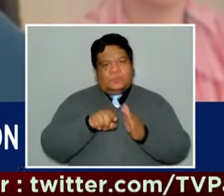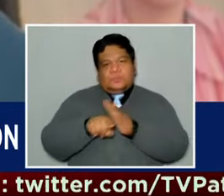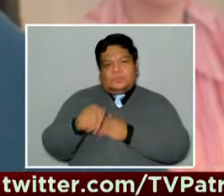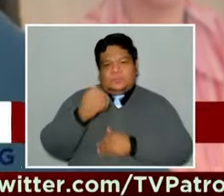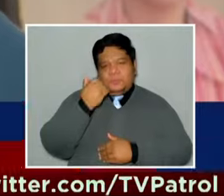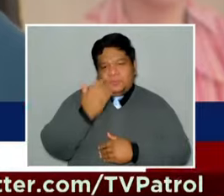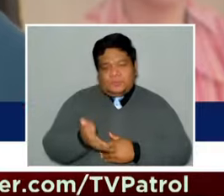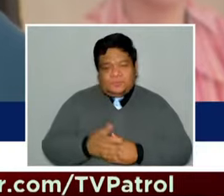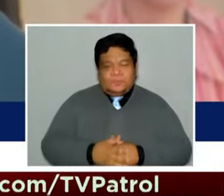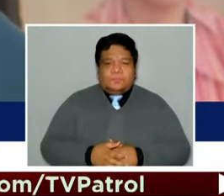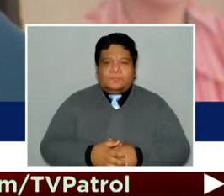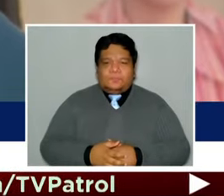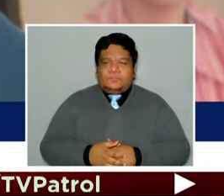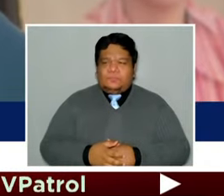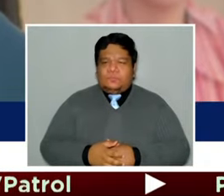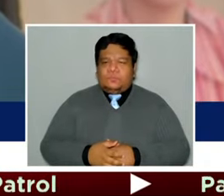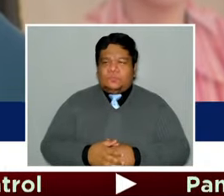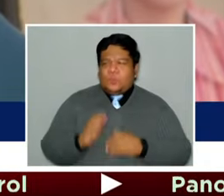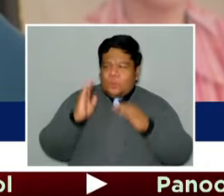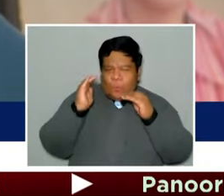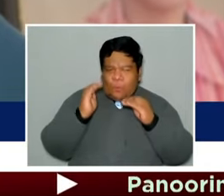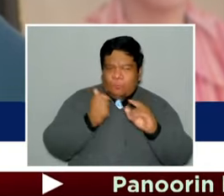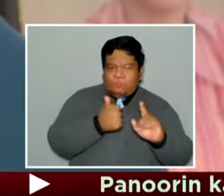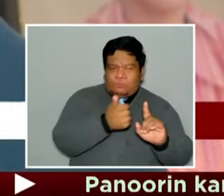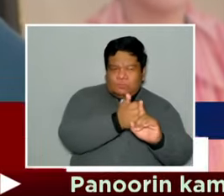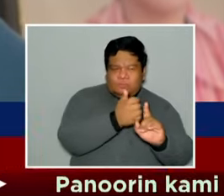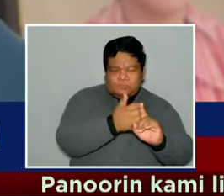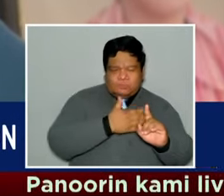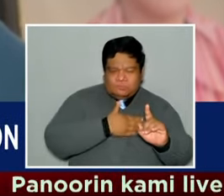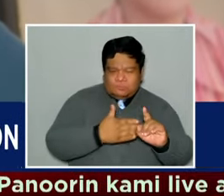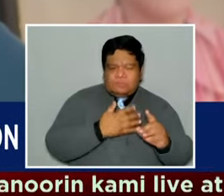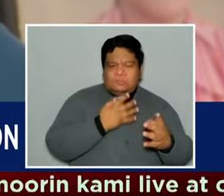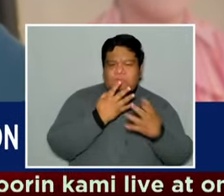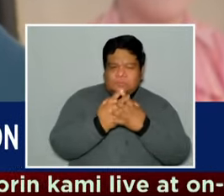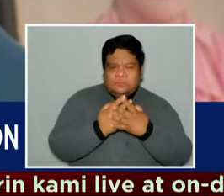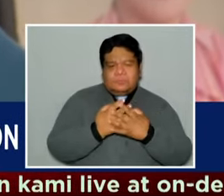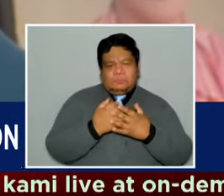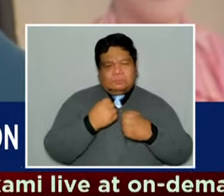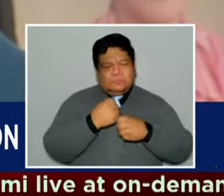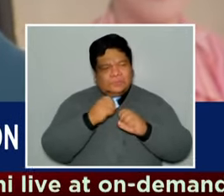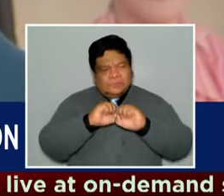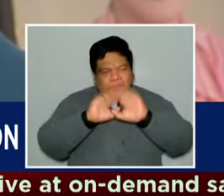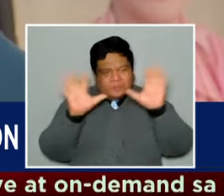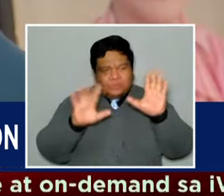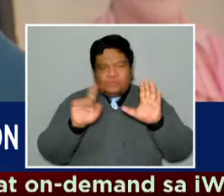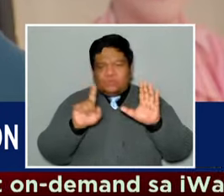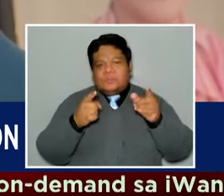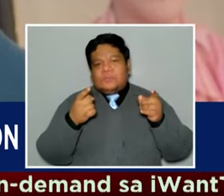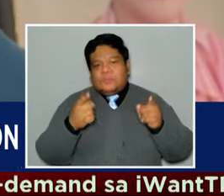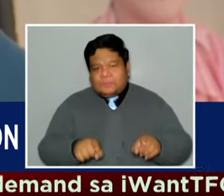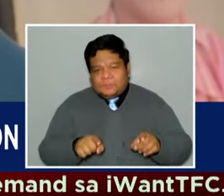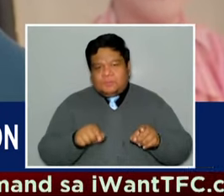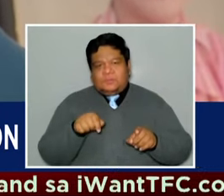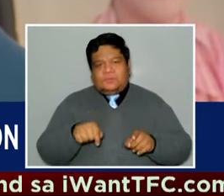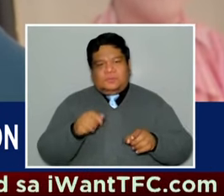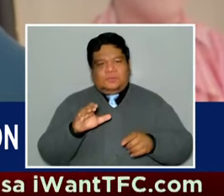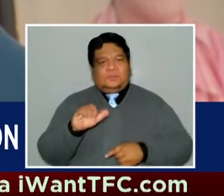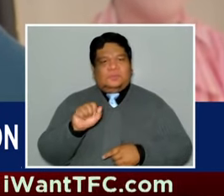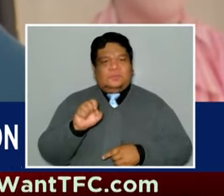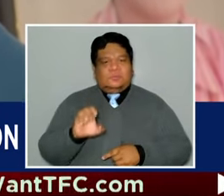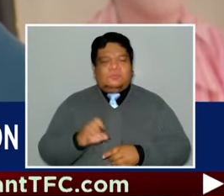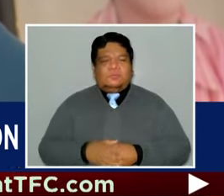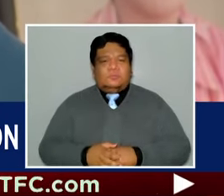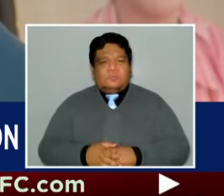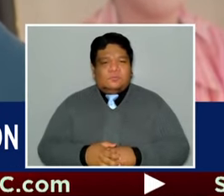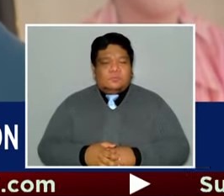siya kung sumuko na siya para maliwanagan yung kaso. Para kasi wala din